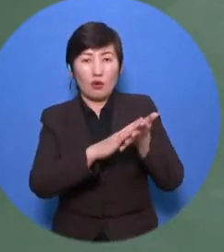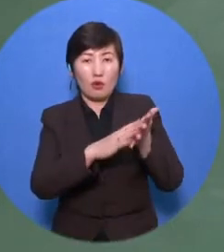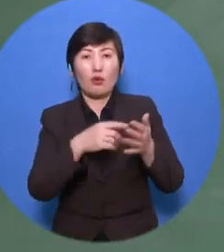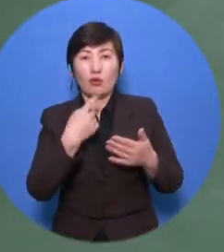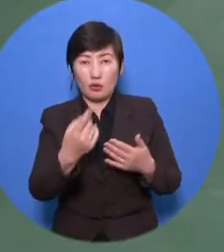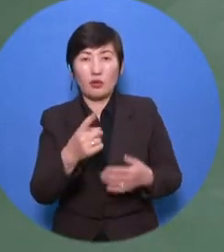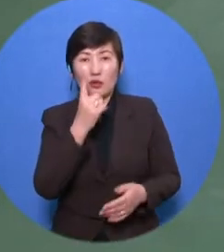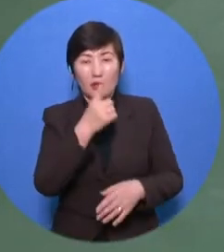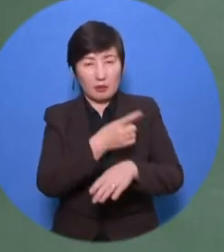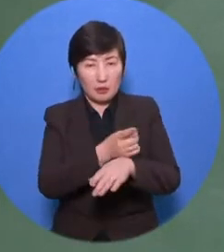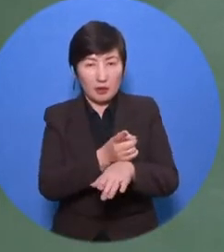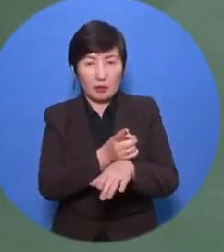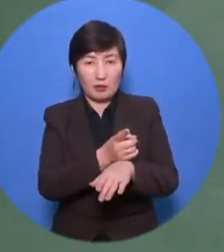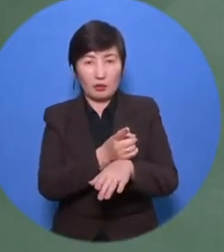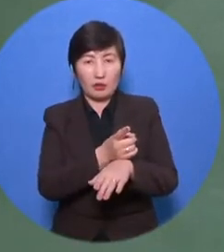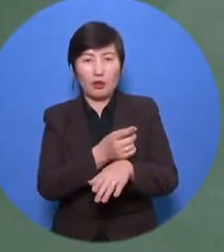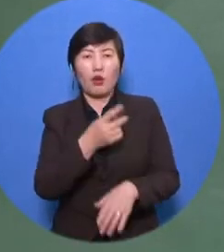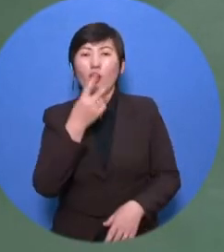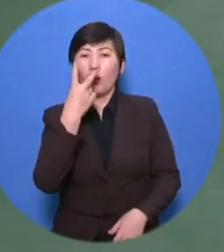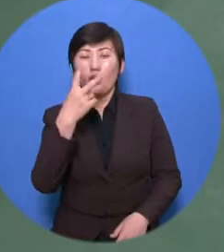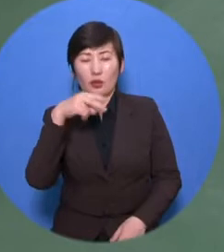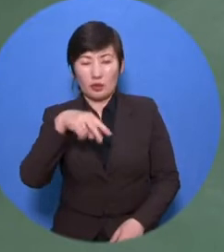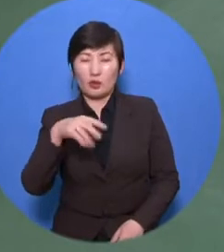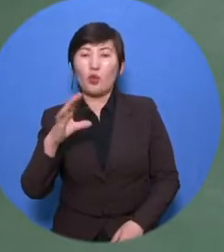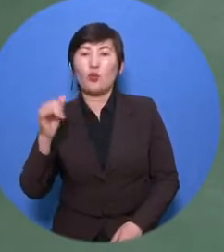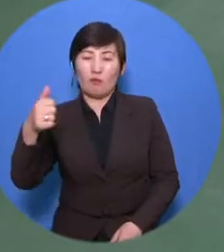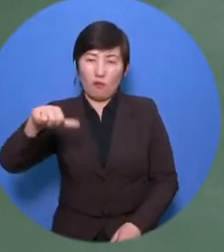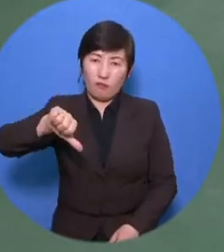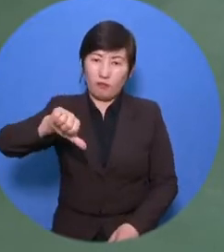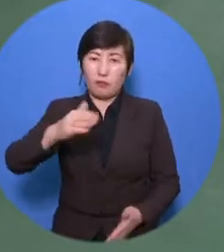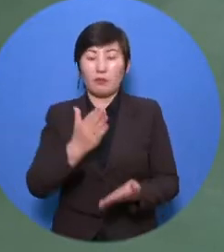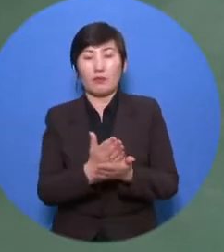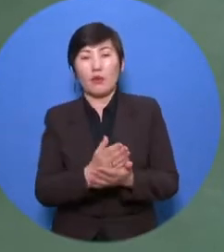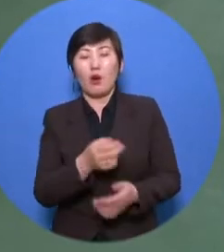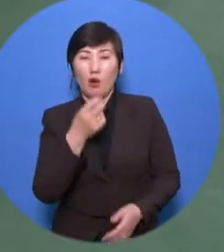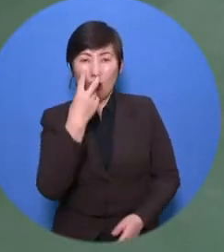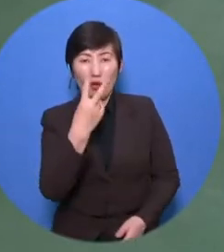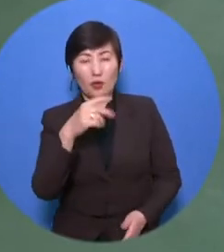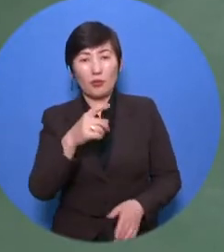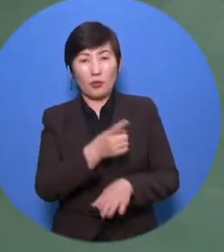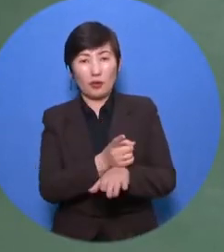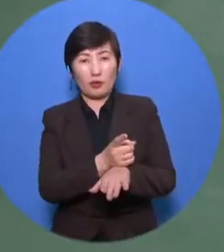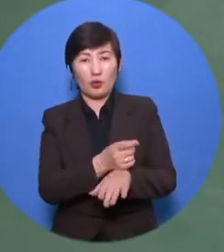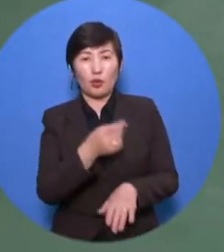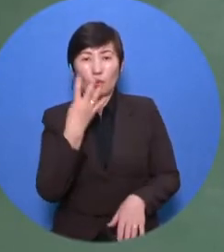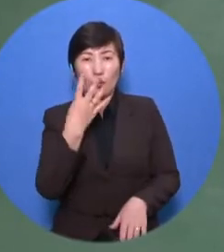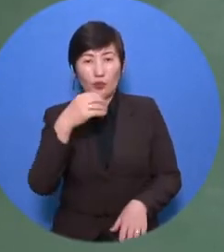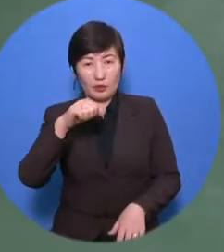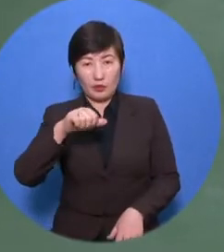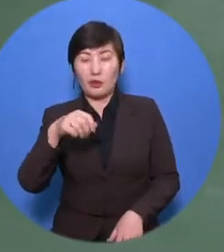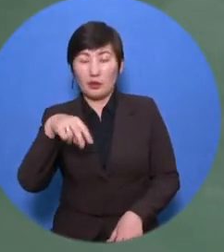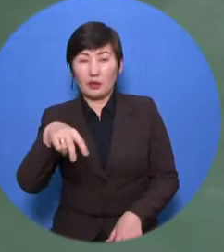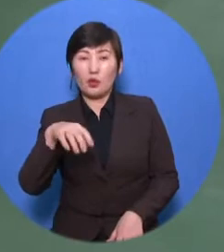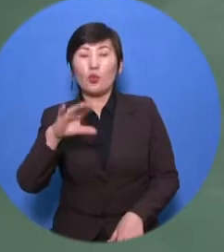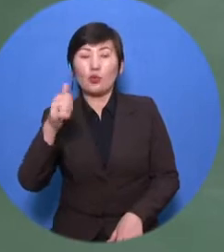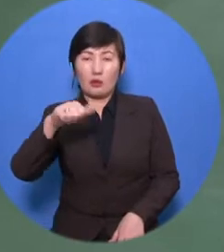минут дутамд 2 литр ус асгарч байгаа. За, тэгвэл 2 минутанд 4 литр ус асгарна,